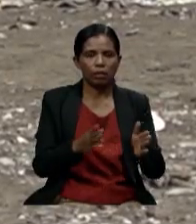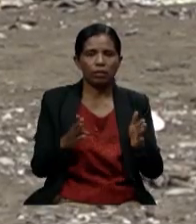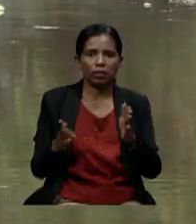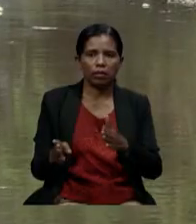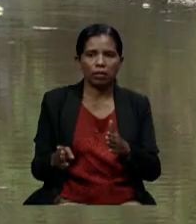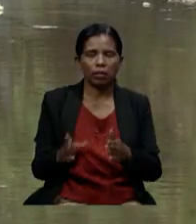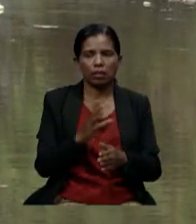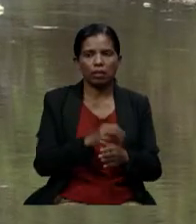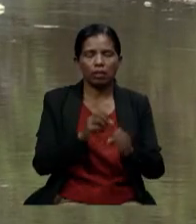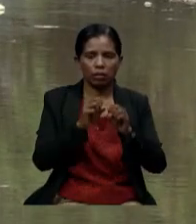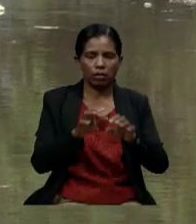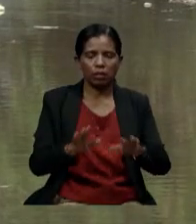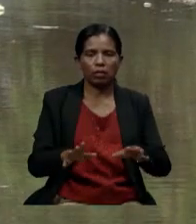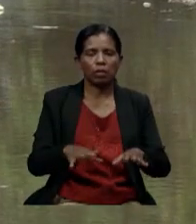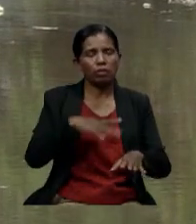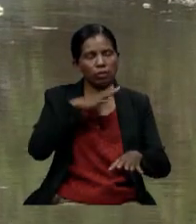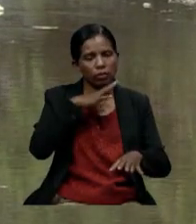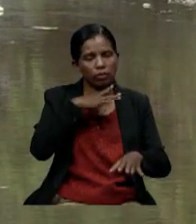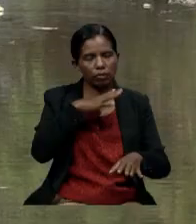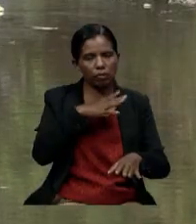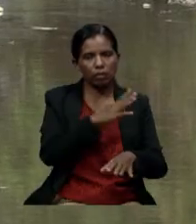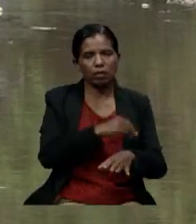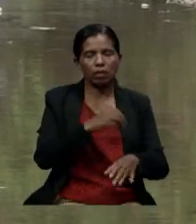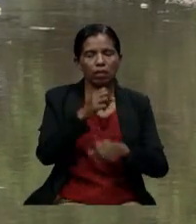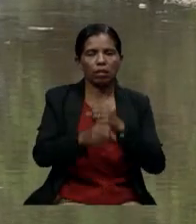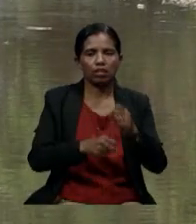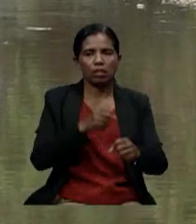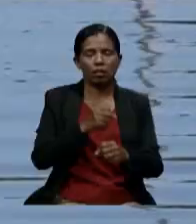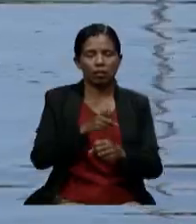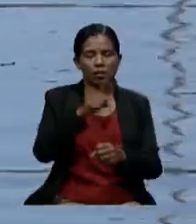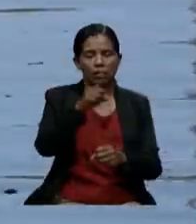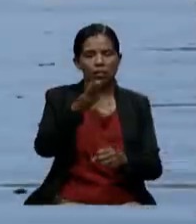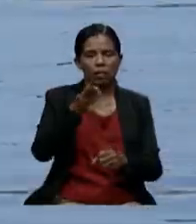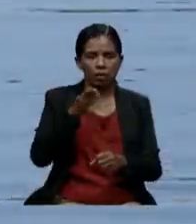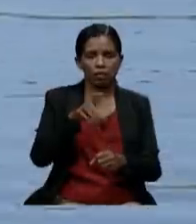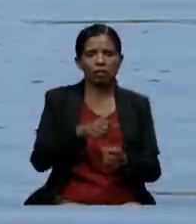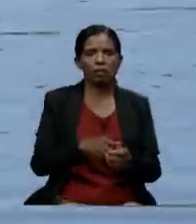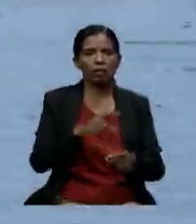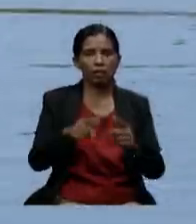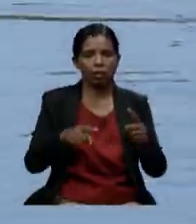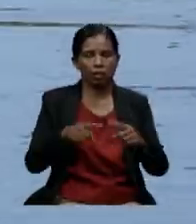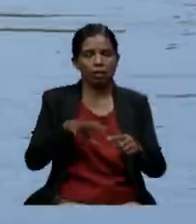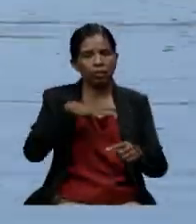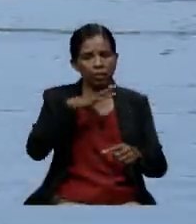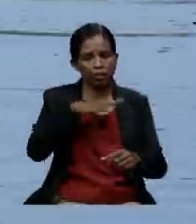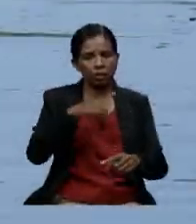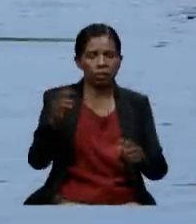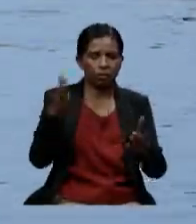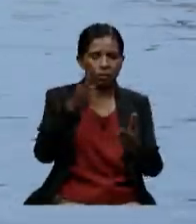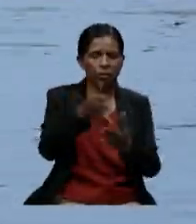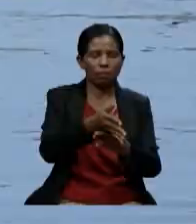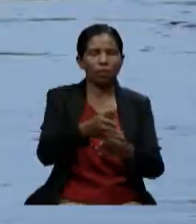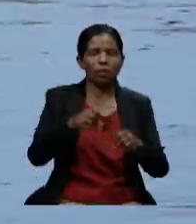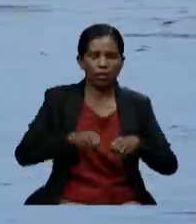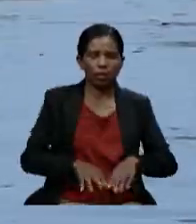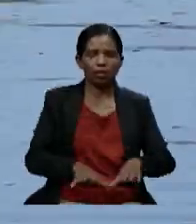ka dodok lisu plastiku belehan tempu to tinang atus ba atus. No banjira lisu sirane ba iha tasi, se